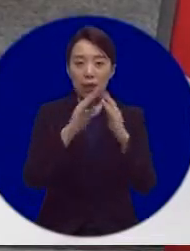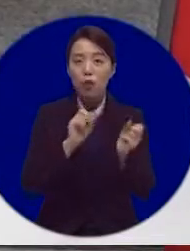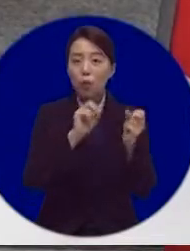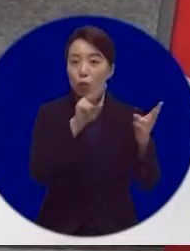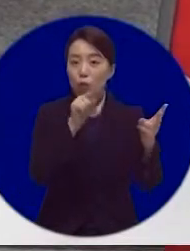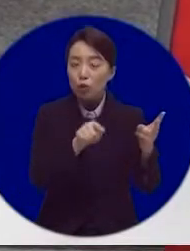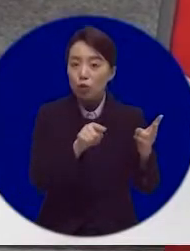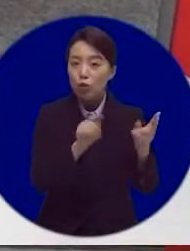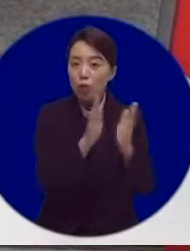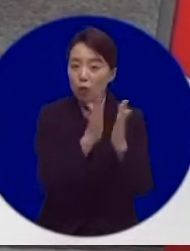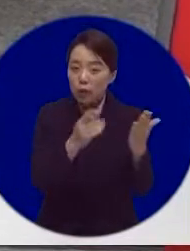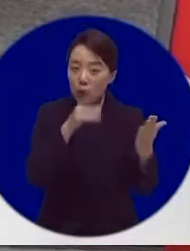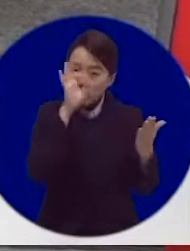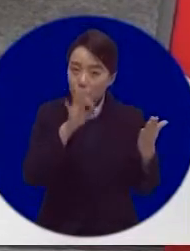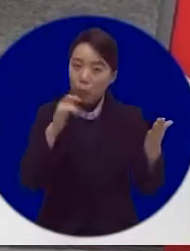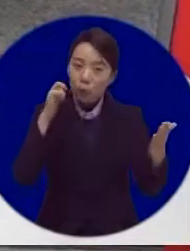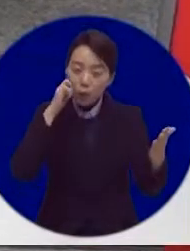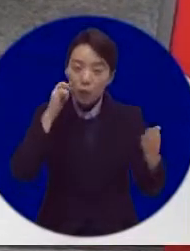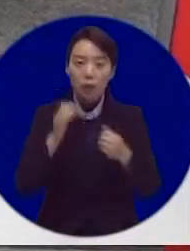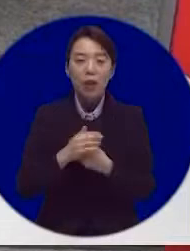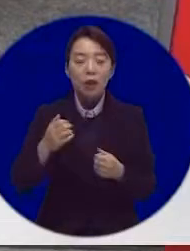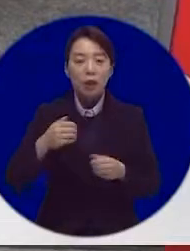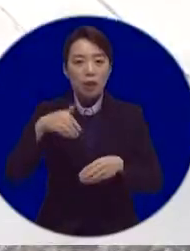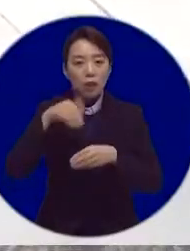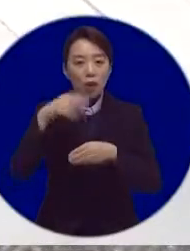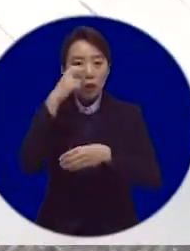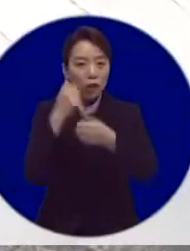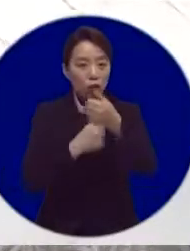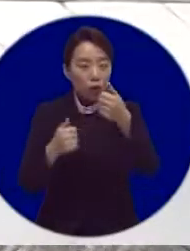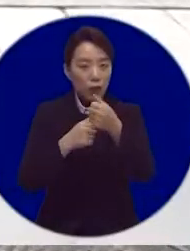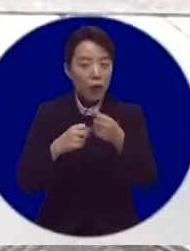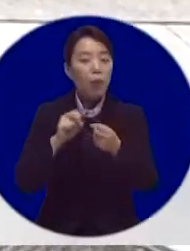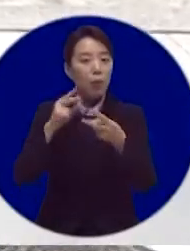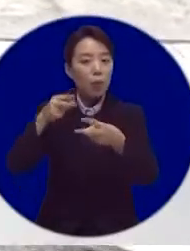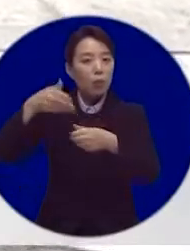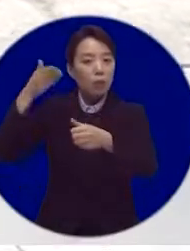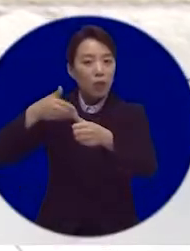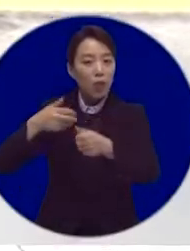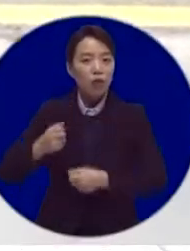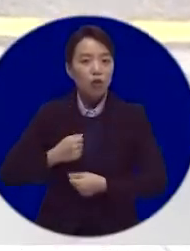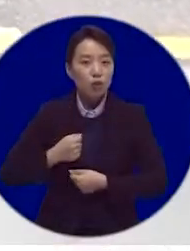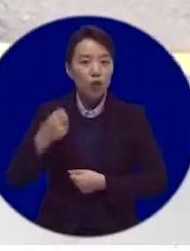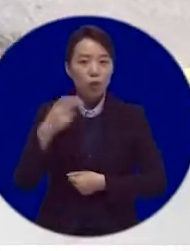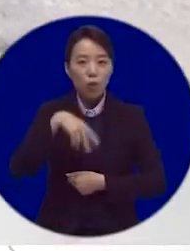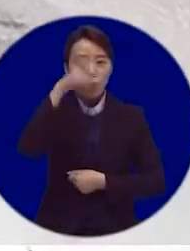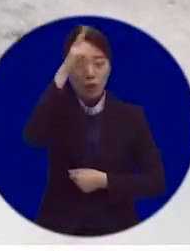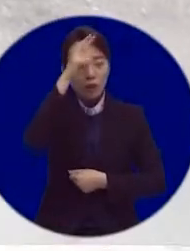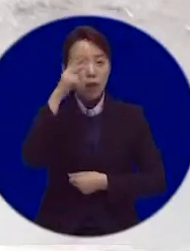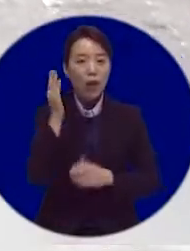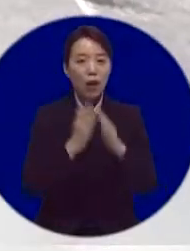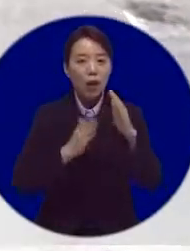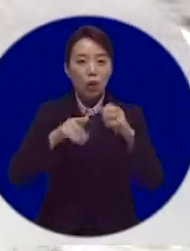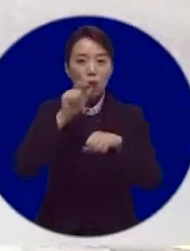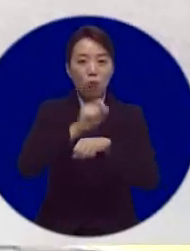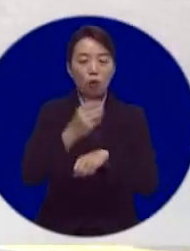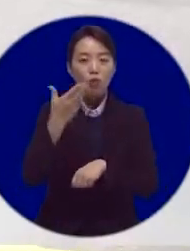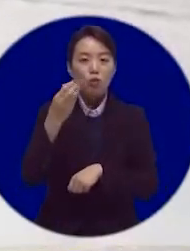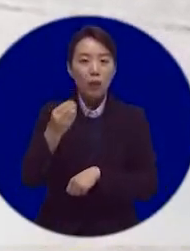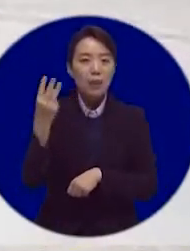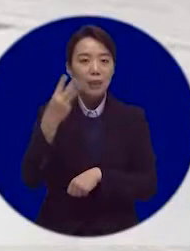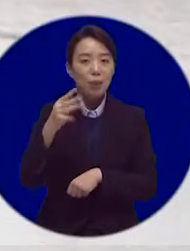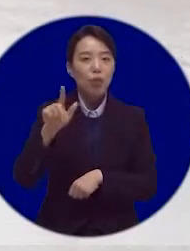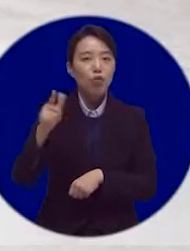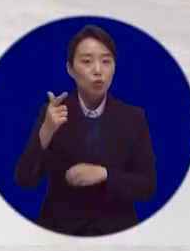보내주는 선거 공보를 볼 수 없어 선거관리위원회에 발송을 신청한 군인과 경찰 공무원 93,600여